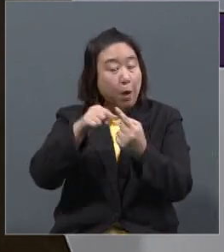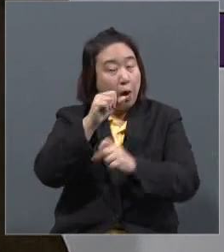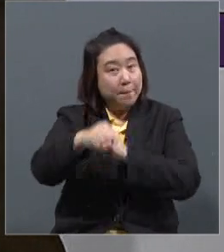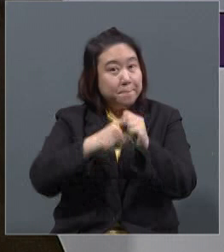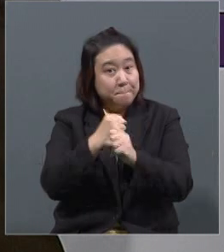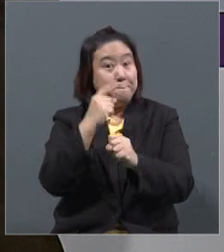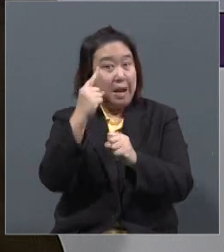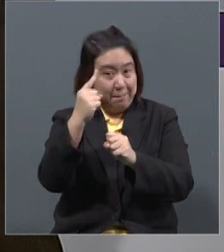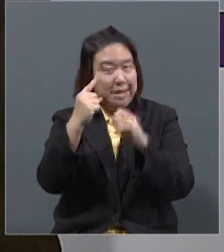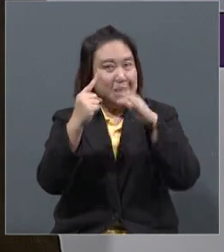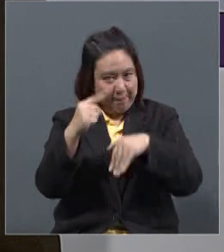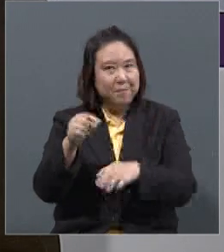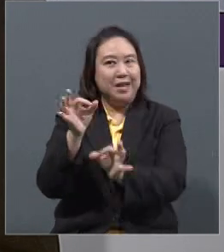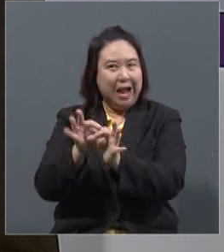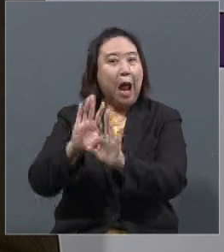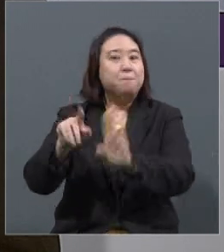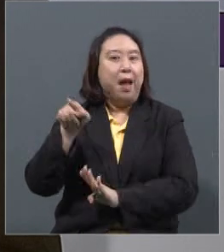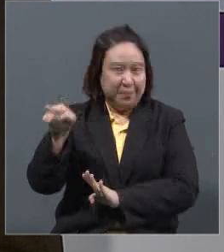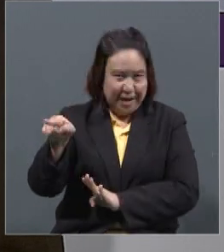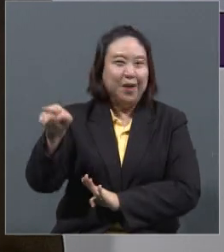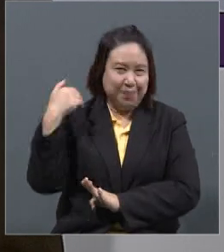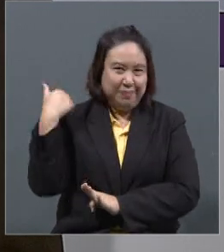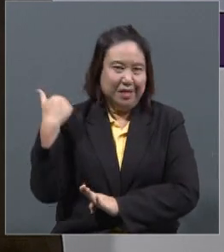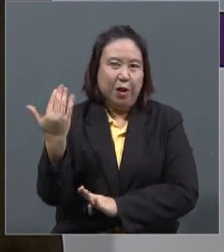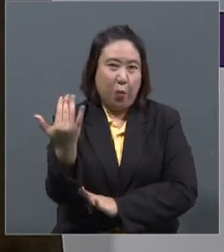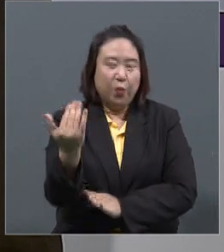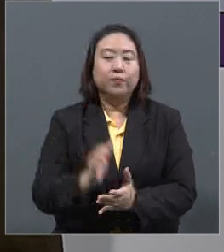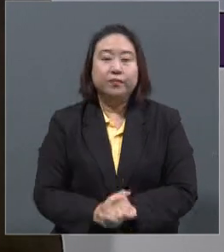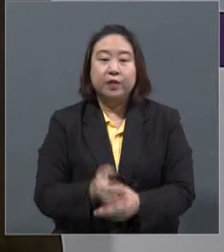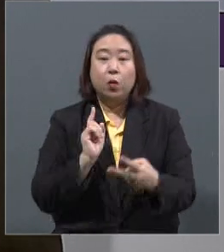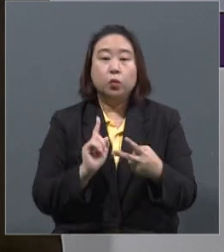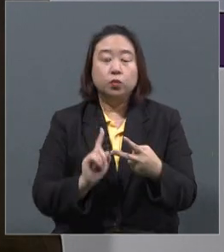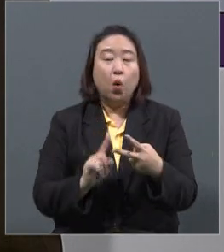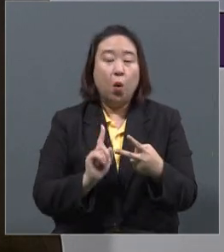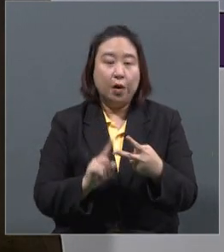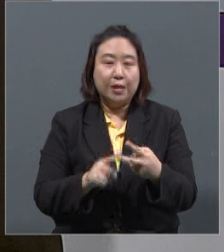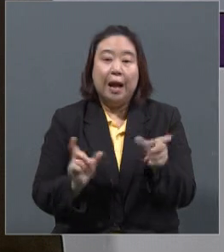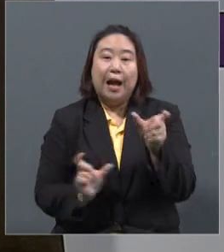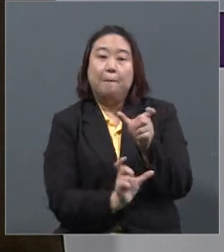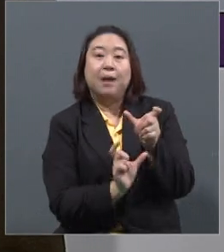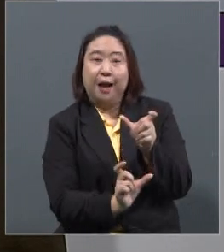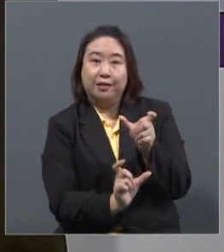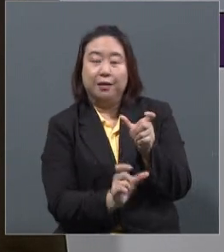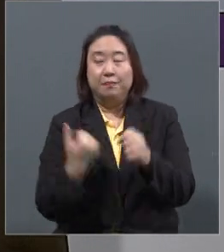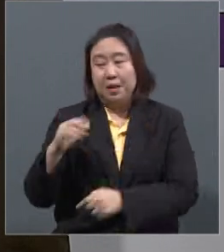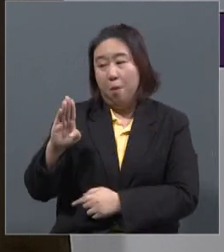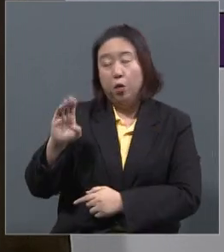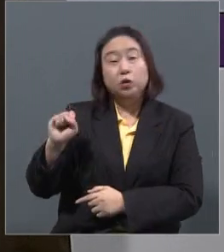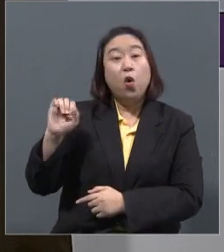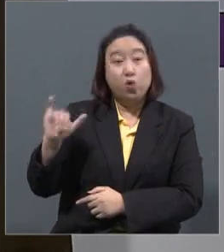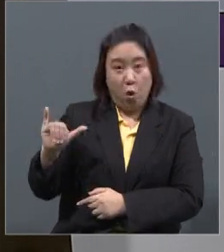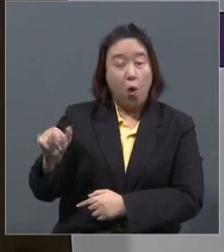เราจะได้เห็น Virtual Bank ครับอีกมาตรการหนึ่งครับคือการค้ำประกันสินเชื่อนะครับนอกจากบสย.ที่เราคุ้นเคย